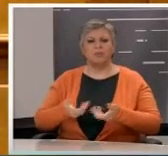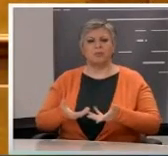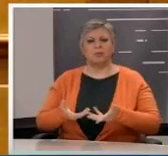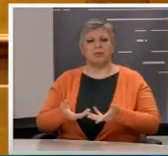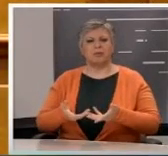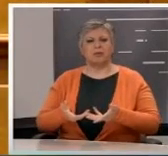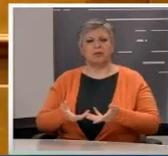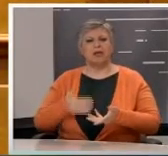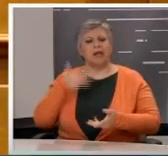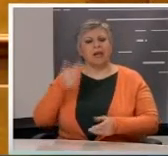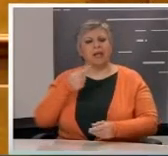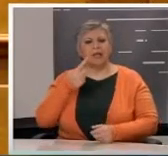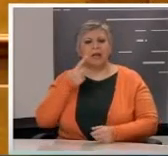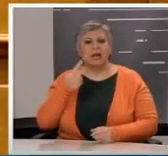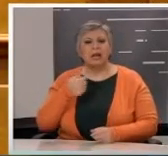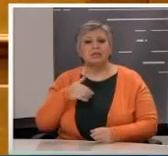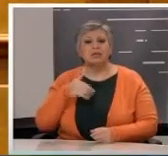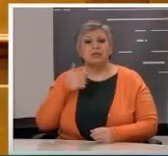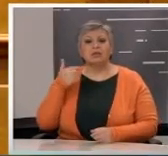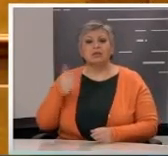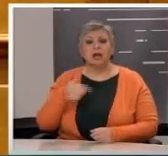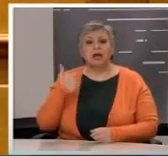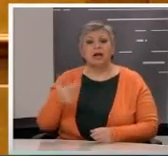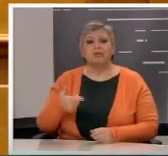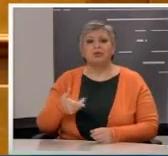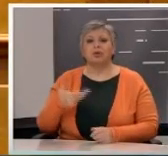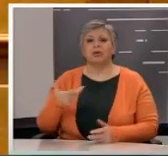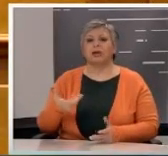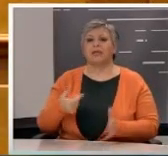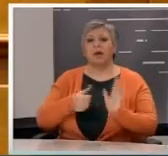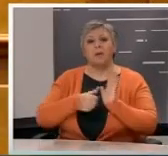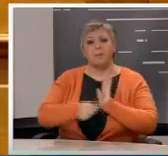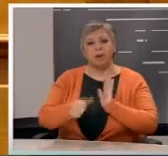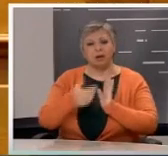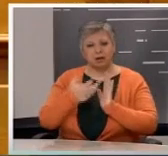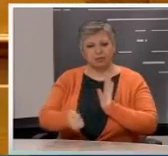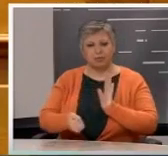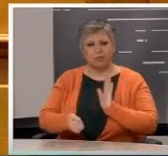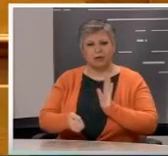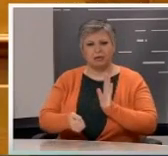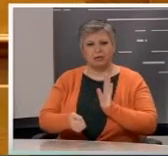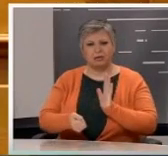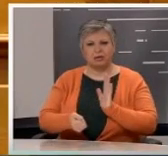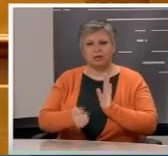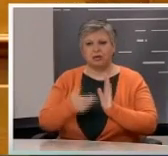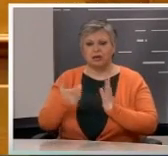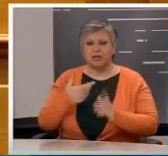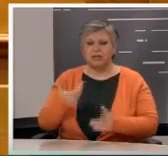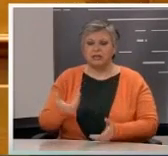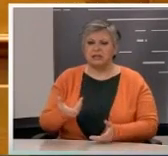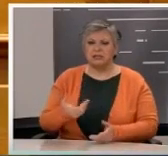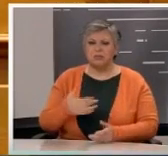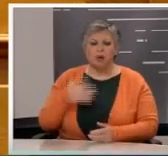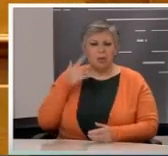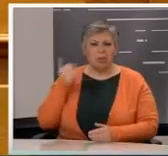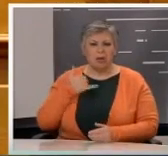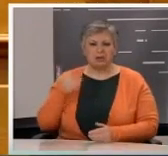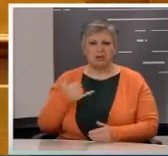να επικαλεστείτε τις ουσιαστικές ποινικές διατάξεις περί παραγραφής? Για ποιο λόγο τη νιώθετε αυτή την ανάγκη? Δεν το